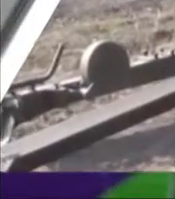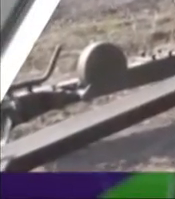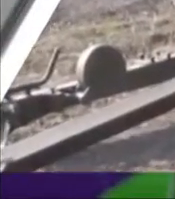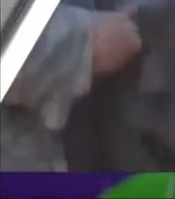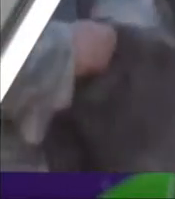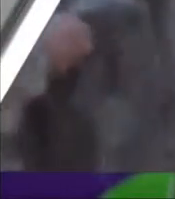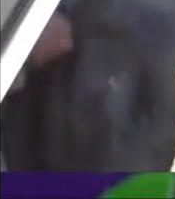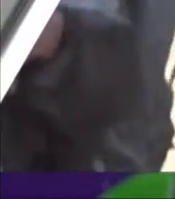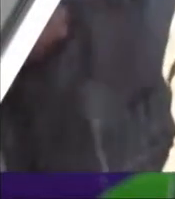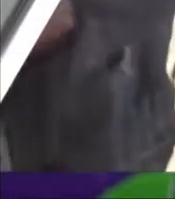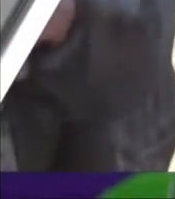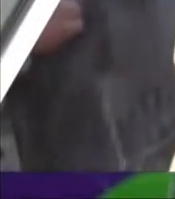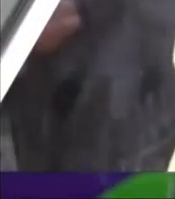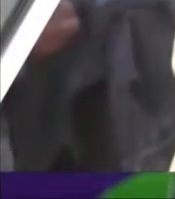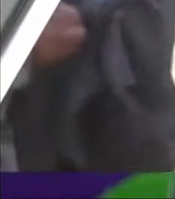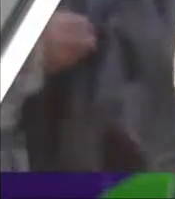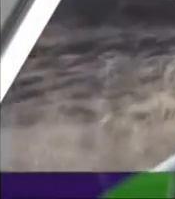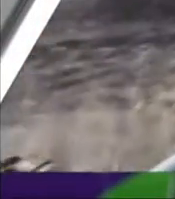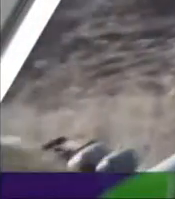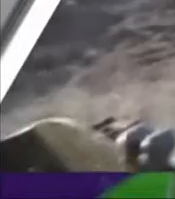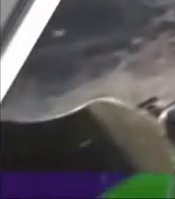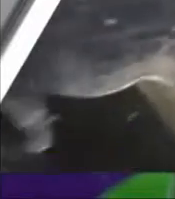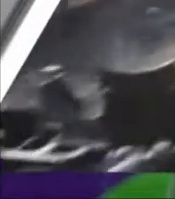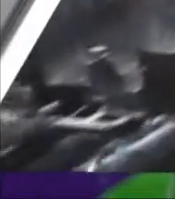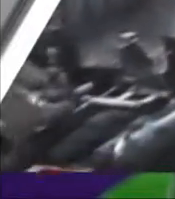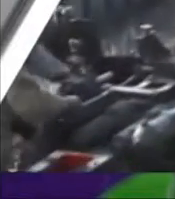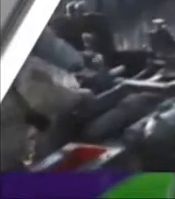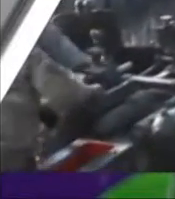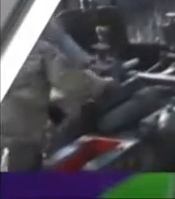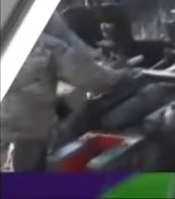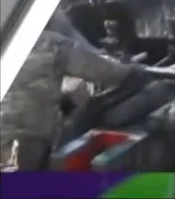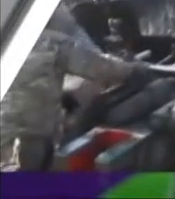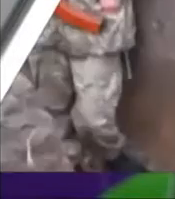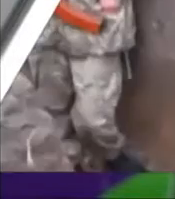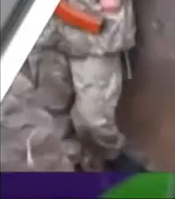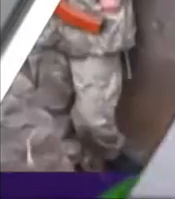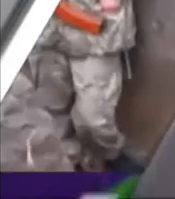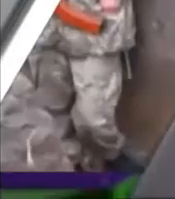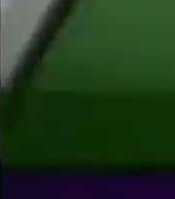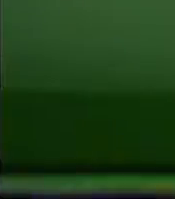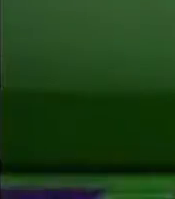Вести вогонь заборонено. Відсьогодні українська сторона ввела режим тиші по всій лінії розмежування.